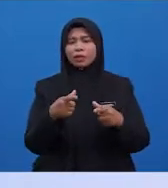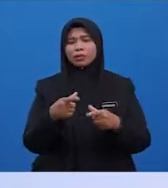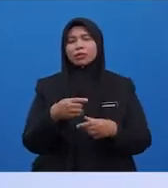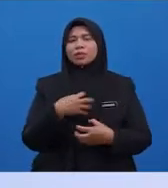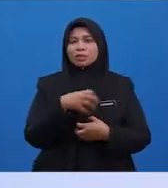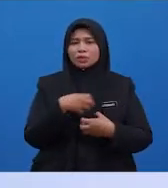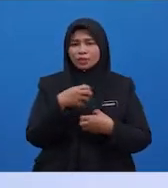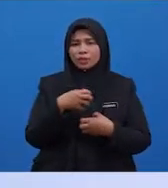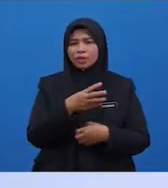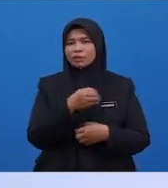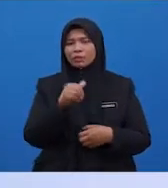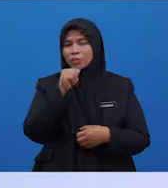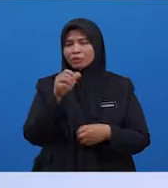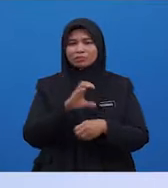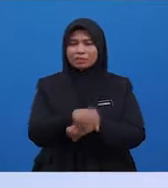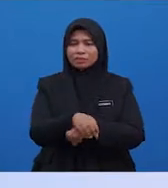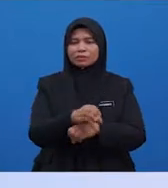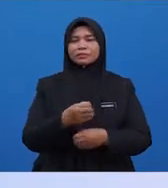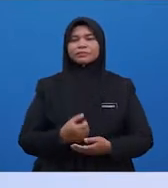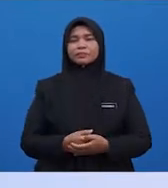seronok dan bukan paksaan.